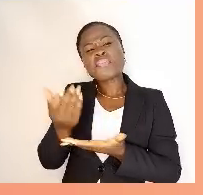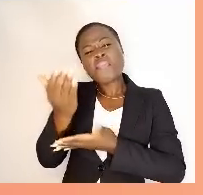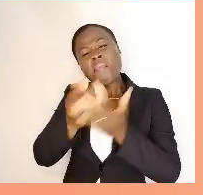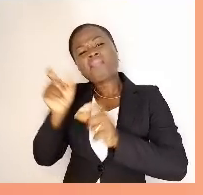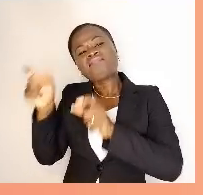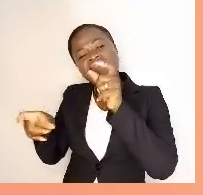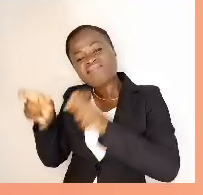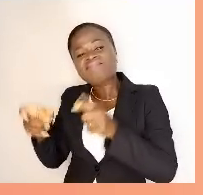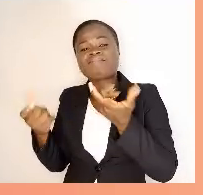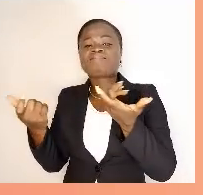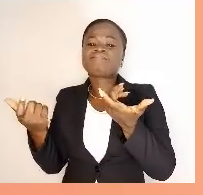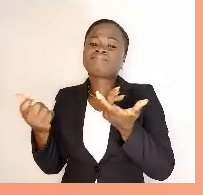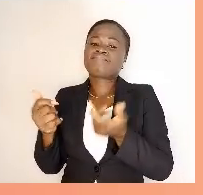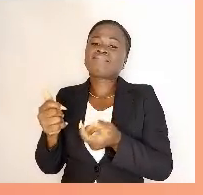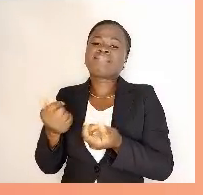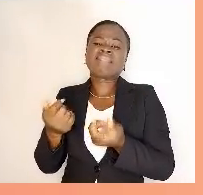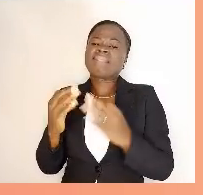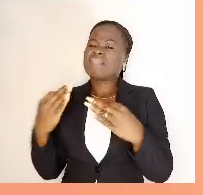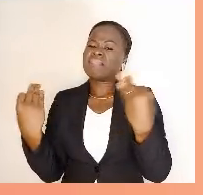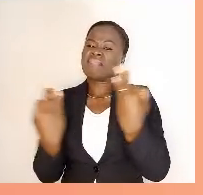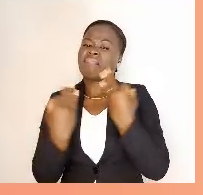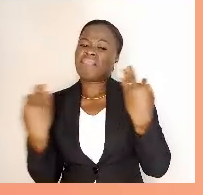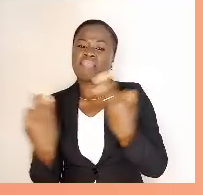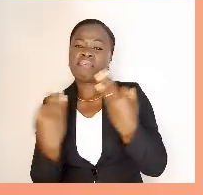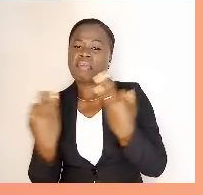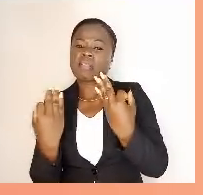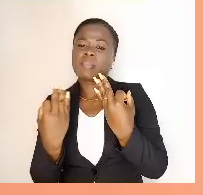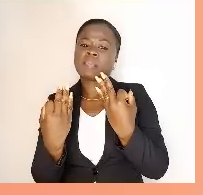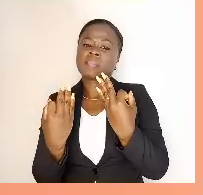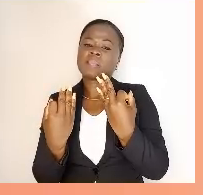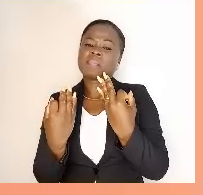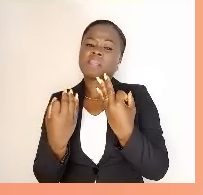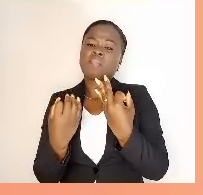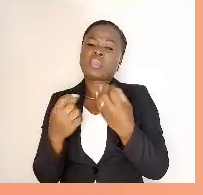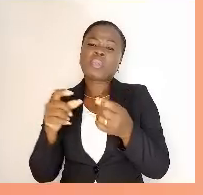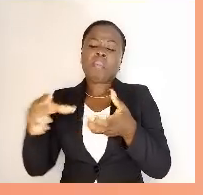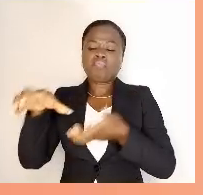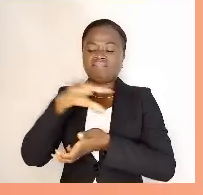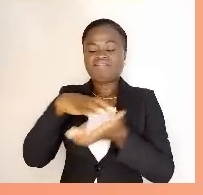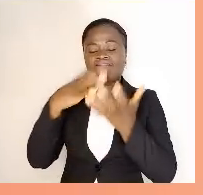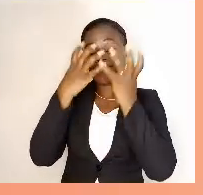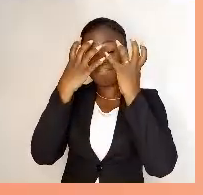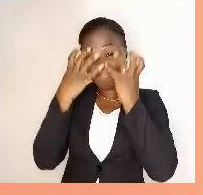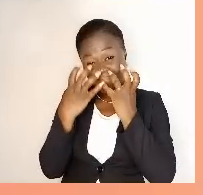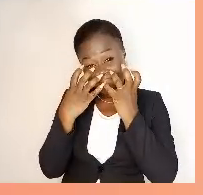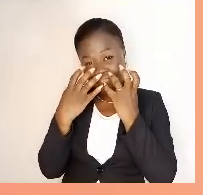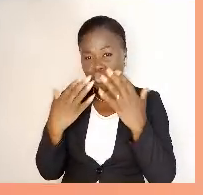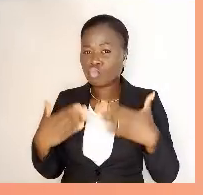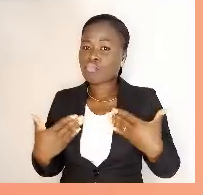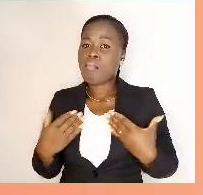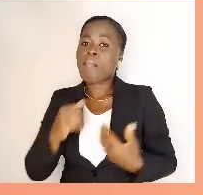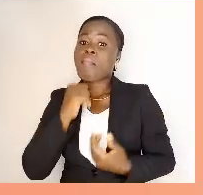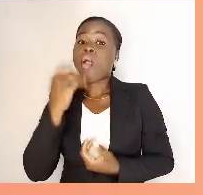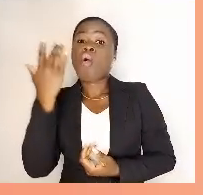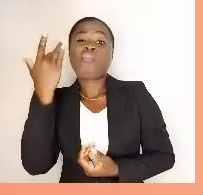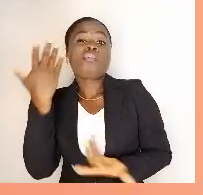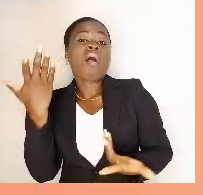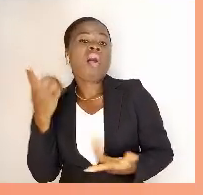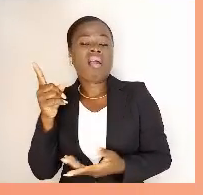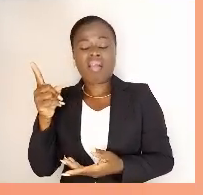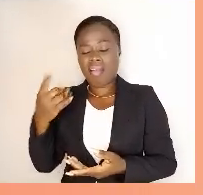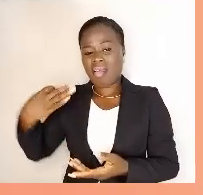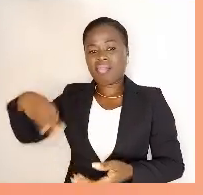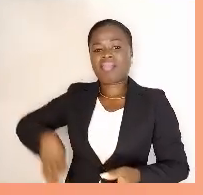Pour certains de nos concitoyens, cependant, la fête s'est déroulée dans l'ombre du deuil, parce que